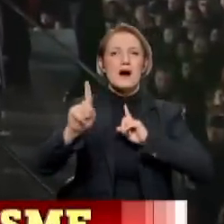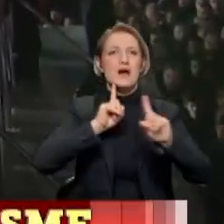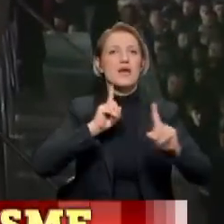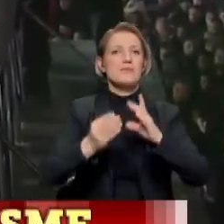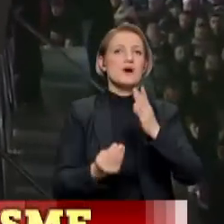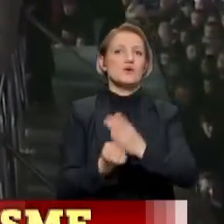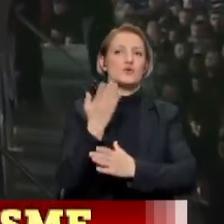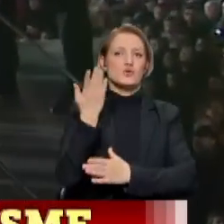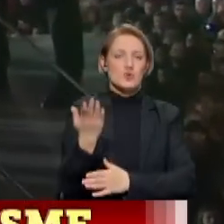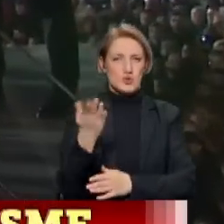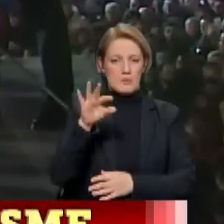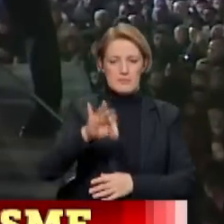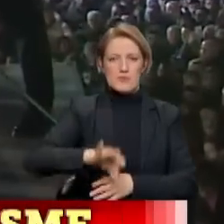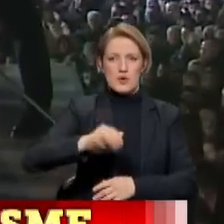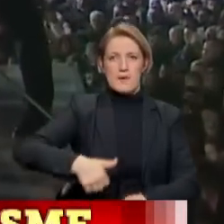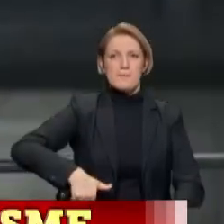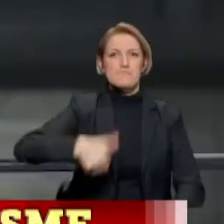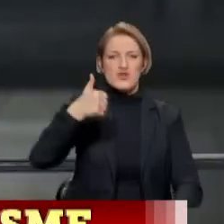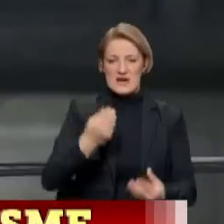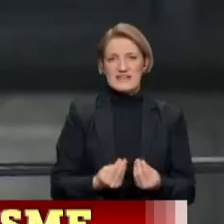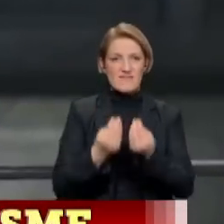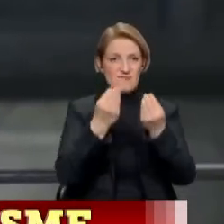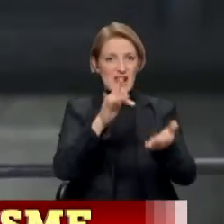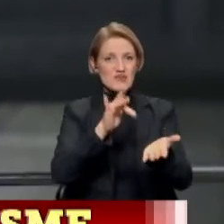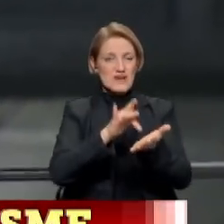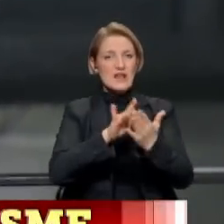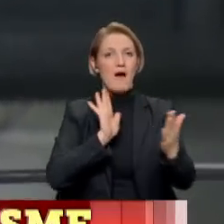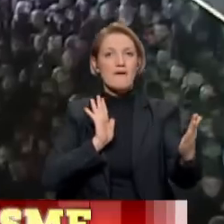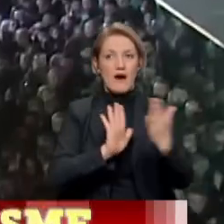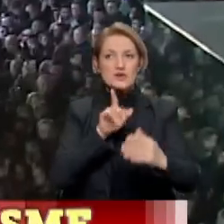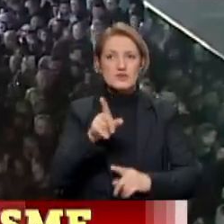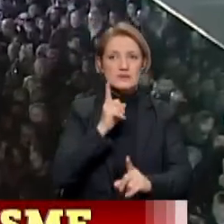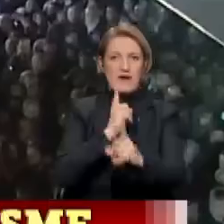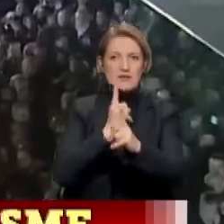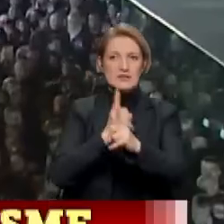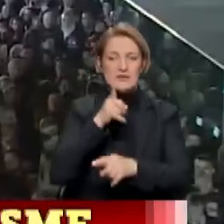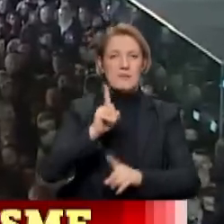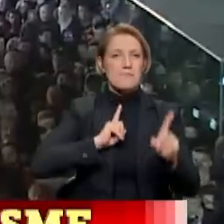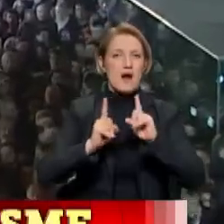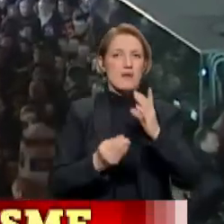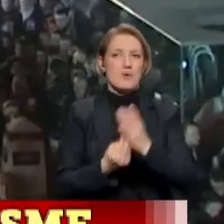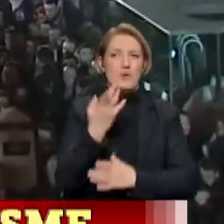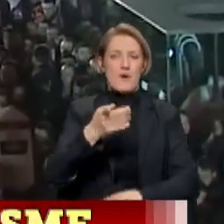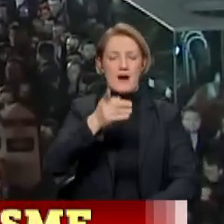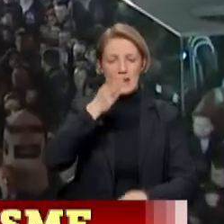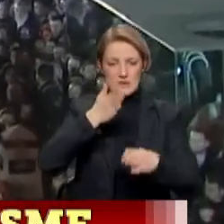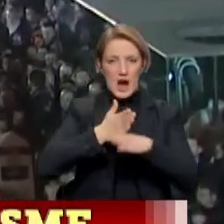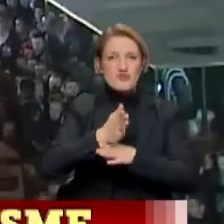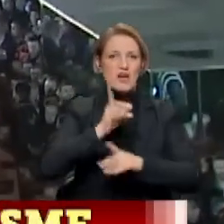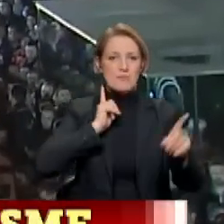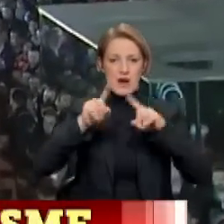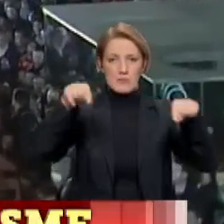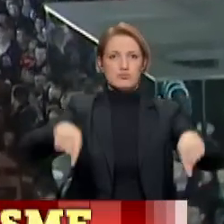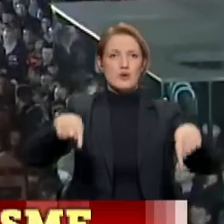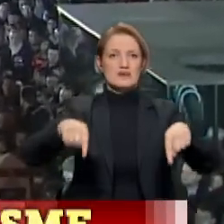kurdu. Bugün başkana verilen cezanın karşılığı bir mahkeme kurdu. Asıl mahkeme